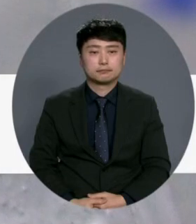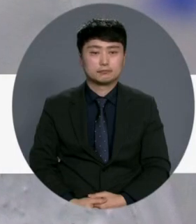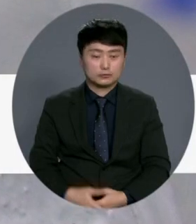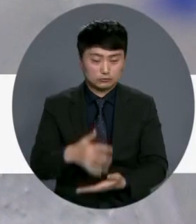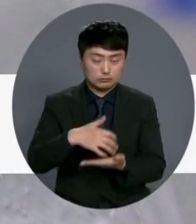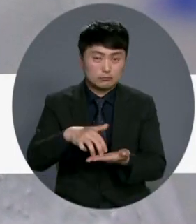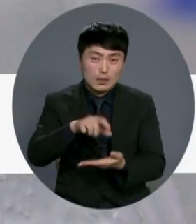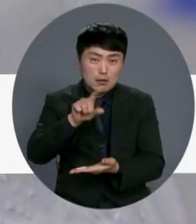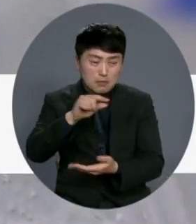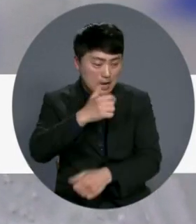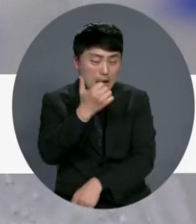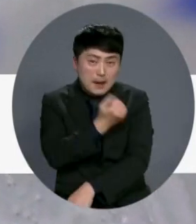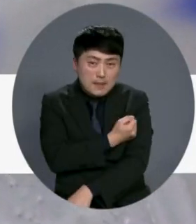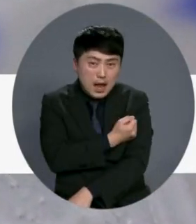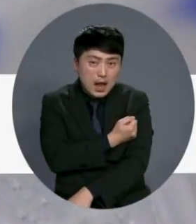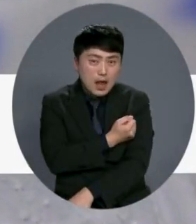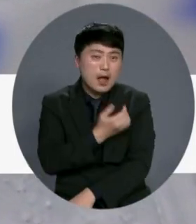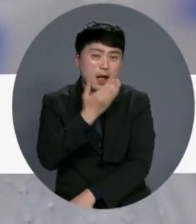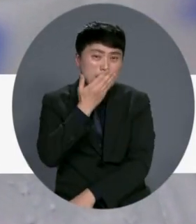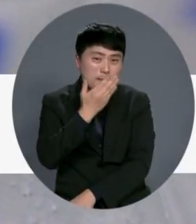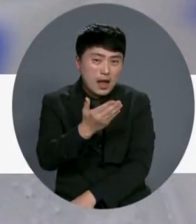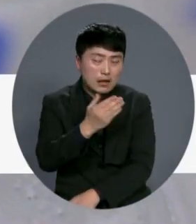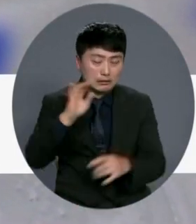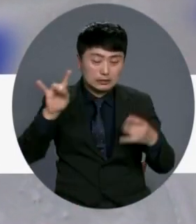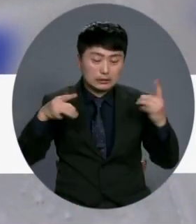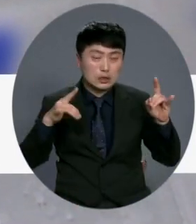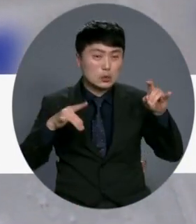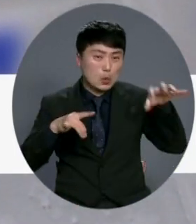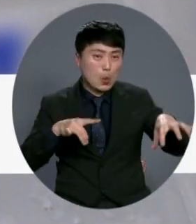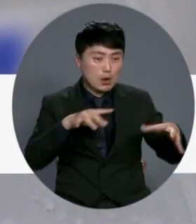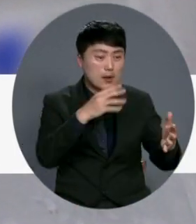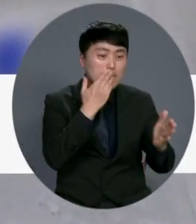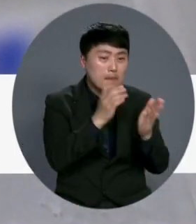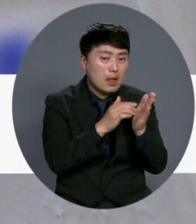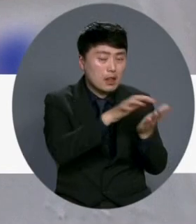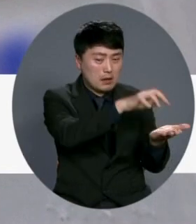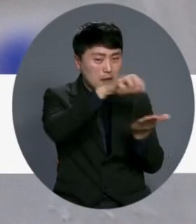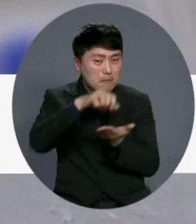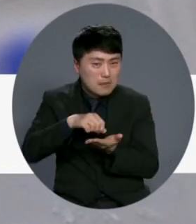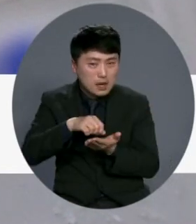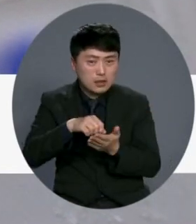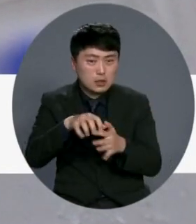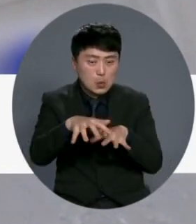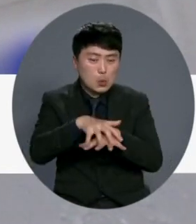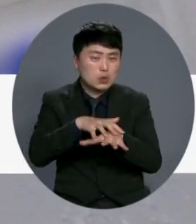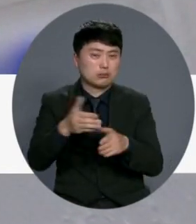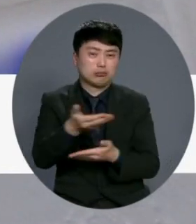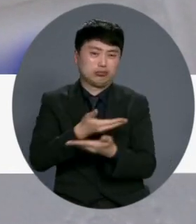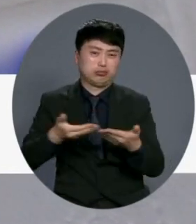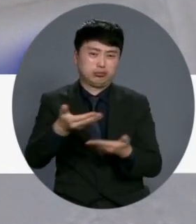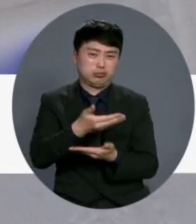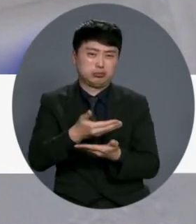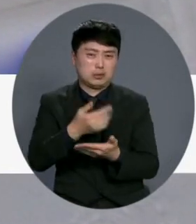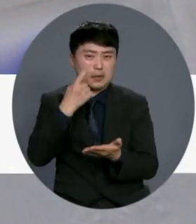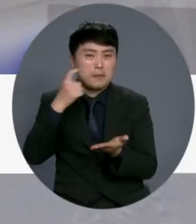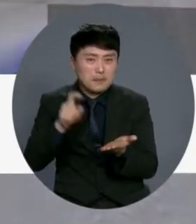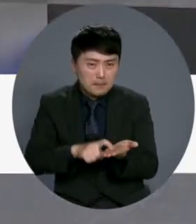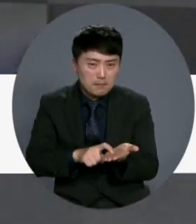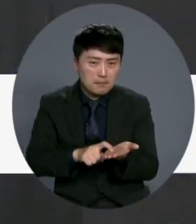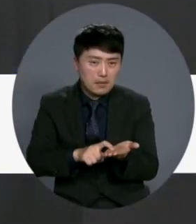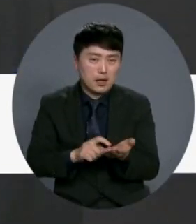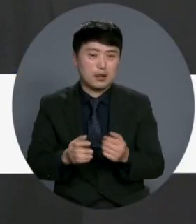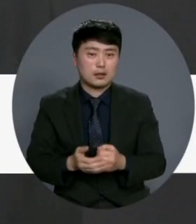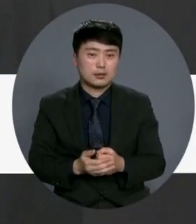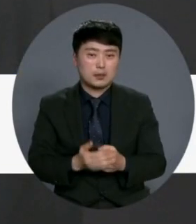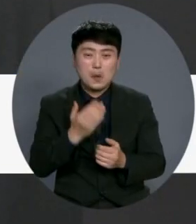수만 명이 투약할 수 있는 마약을 태국에서 밀수입해 유통해온 조직이 검거됐습니다. 대면하지 않고 마약을 거래하는 이른바